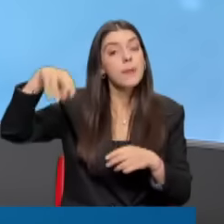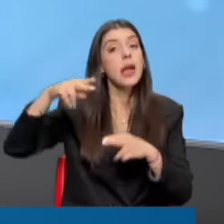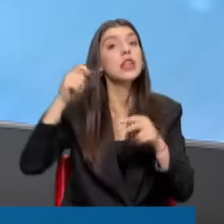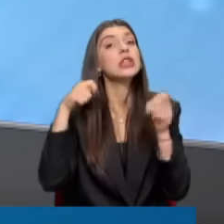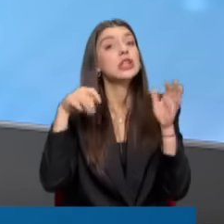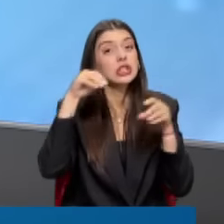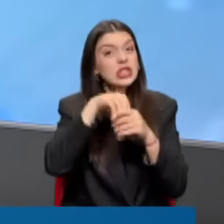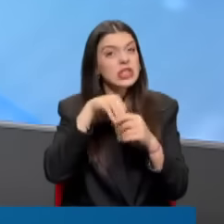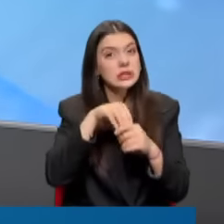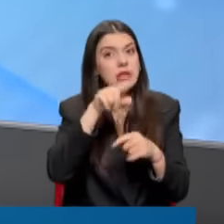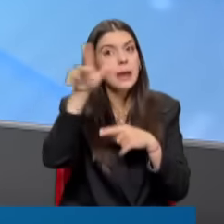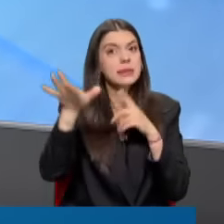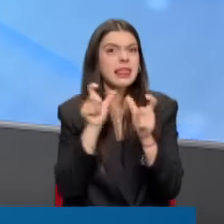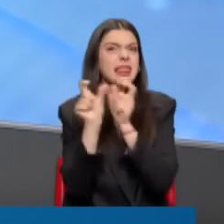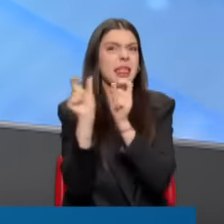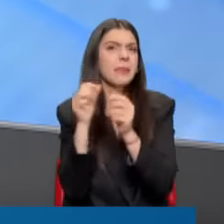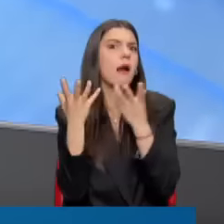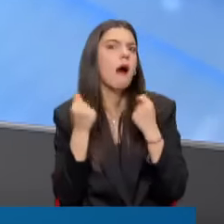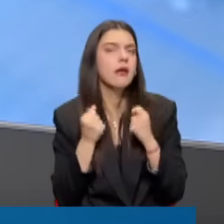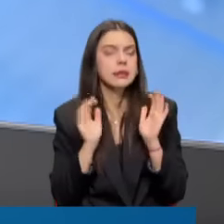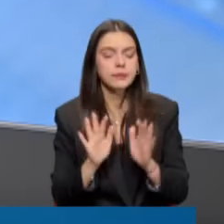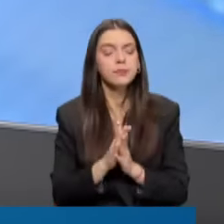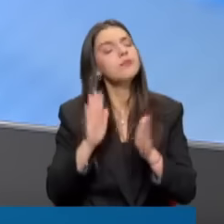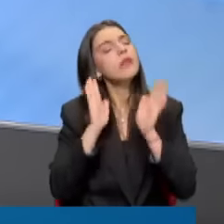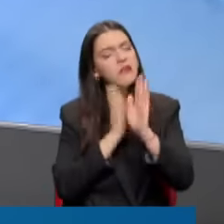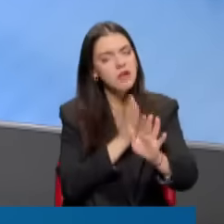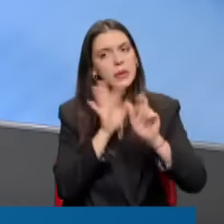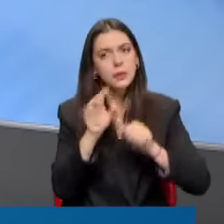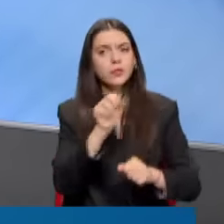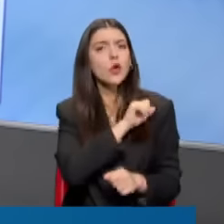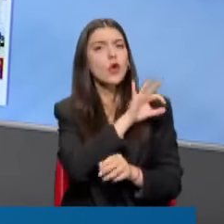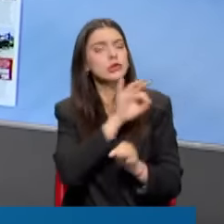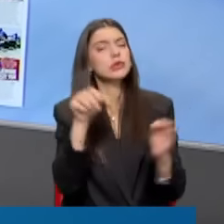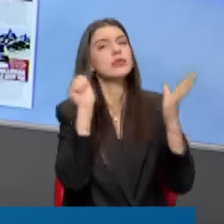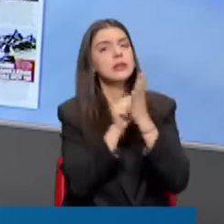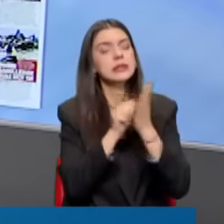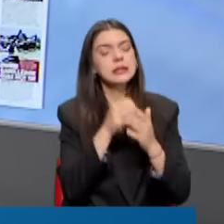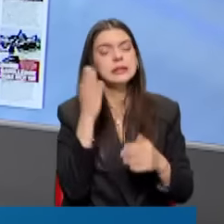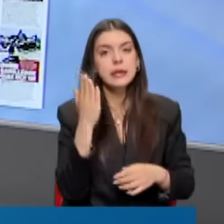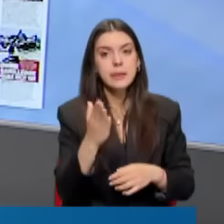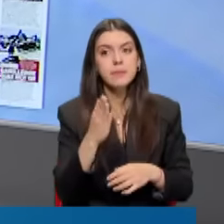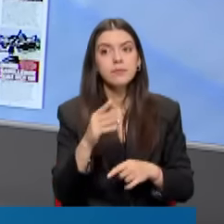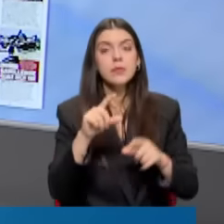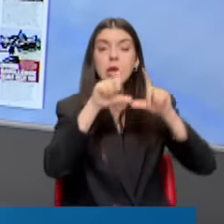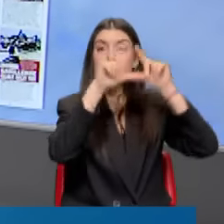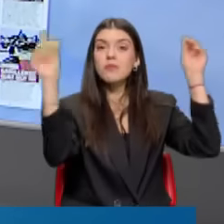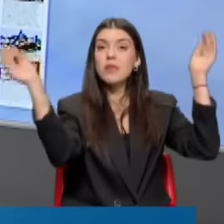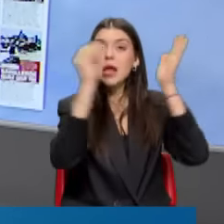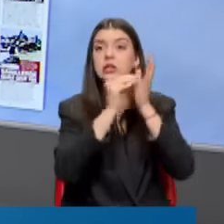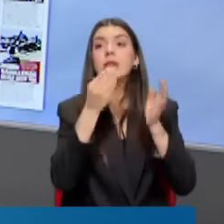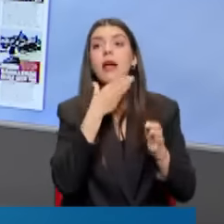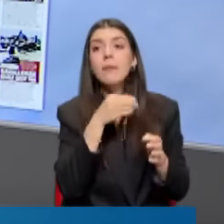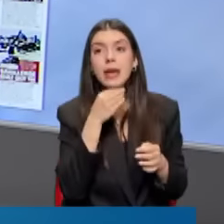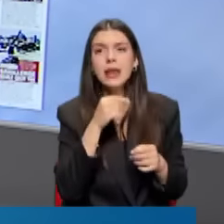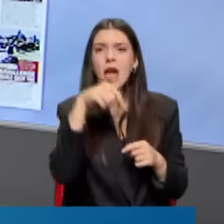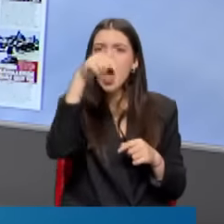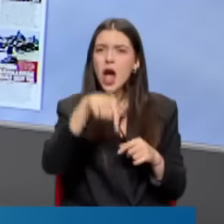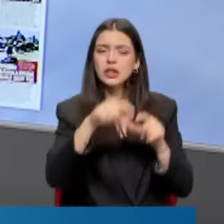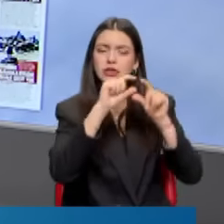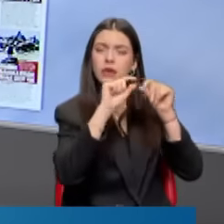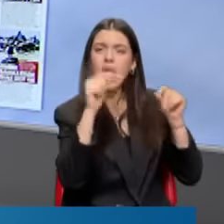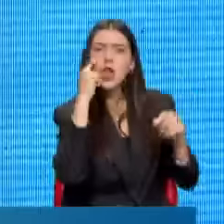sert tepki aldı devam edelim e Korkusuz gazetesiyle manşetinde emekli sür manşetinde